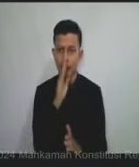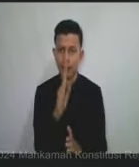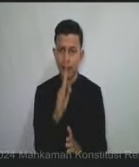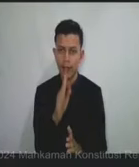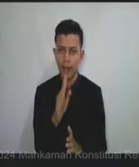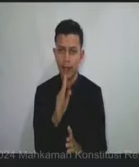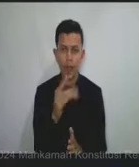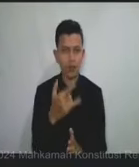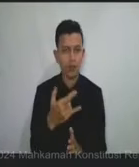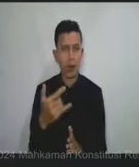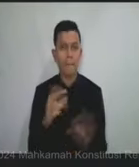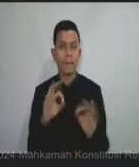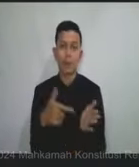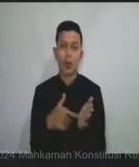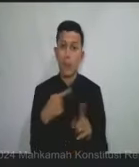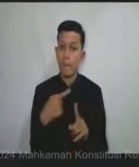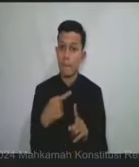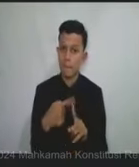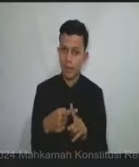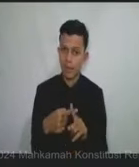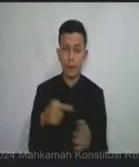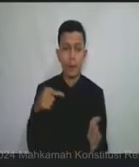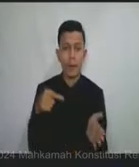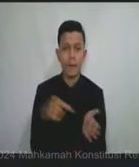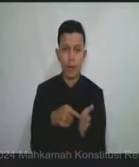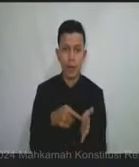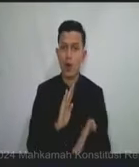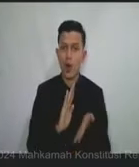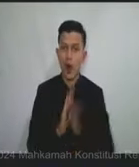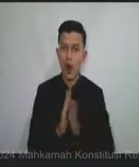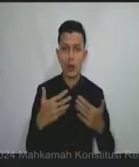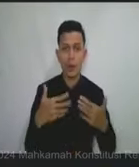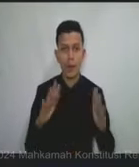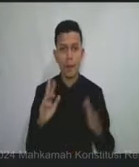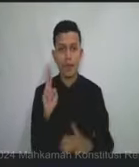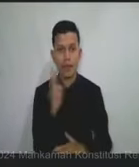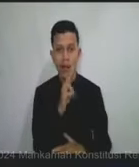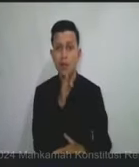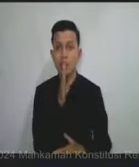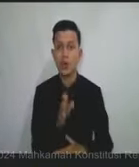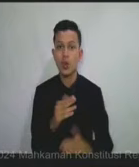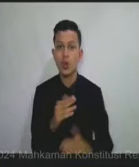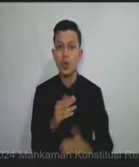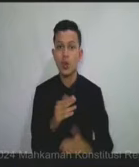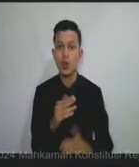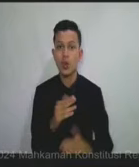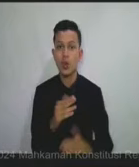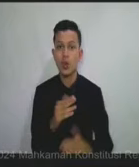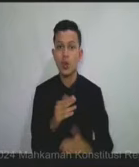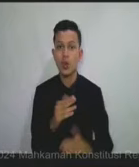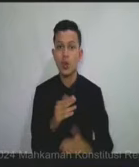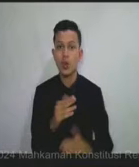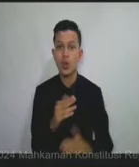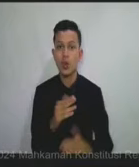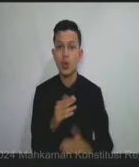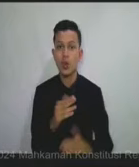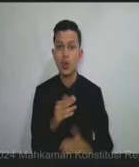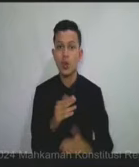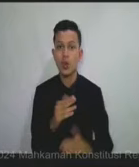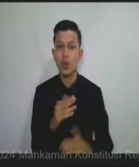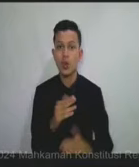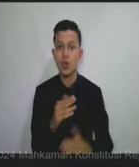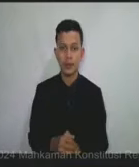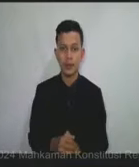sekaligus memastikan proses pemilu yang langsung membebas rahasia jujur dan adil berdasarkan pertimbangan hukum tersebut di atas